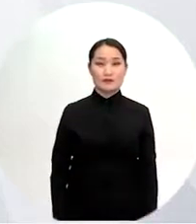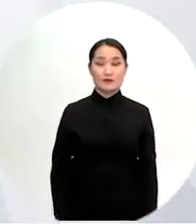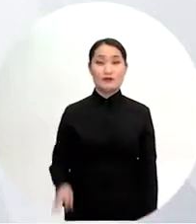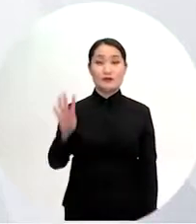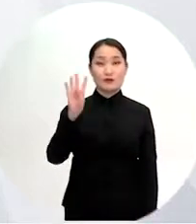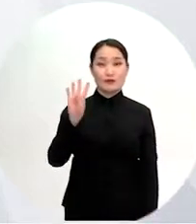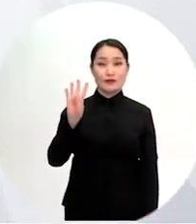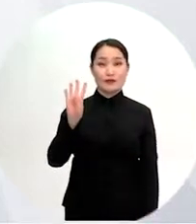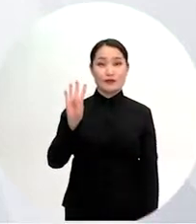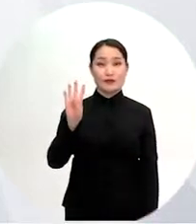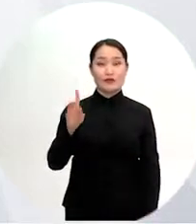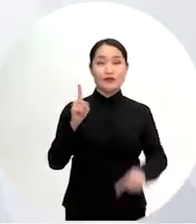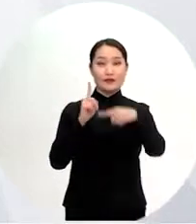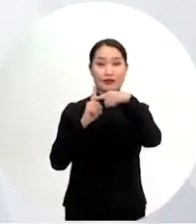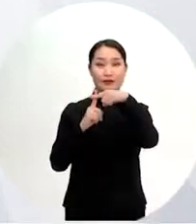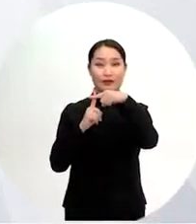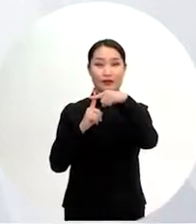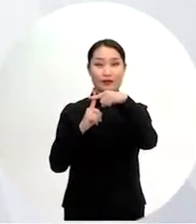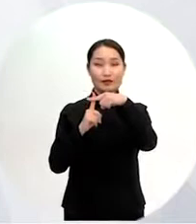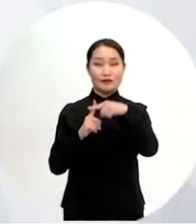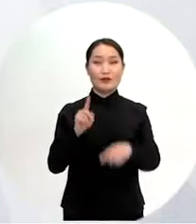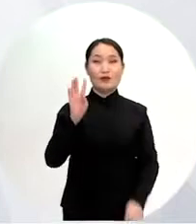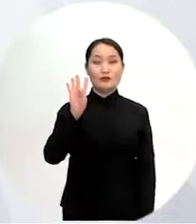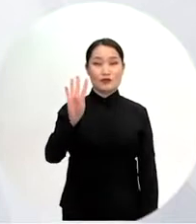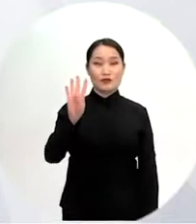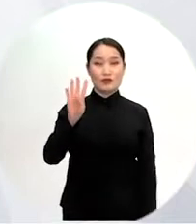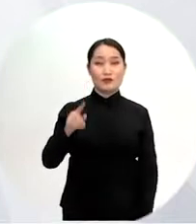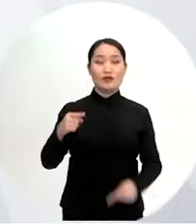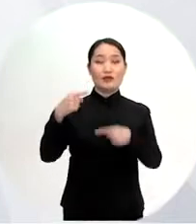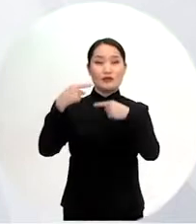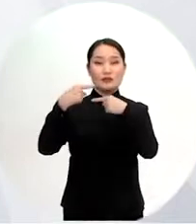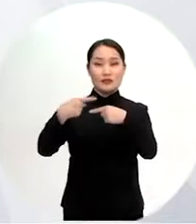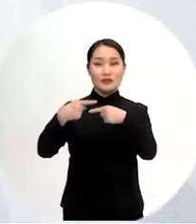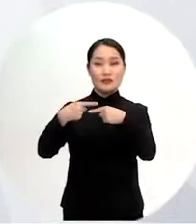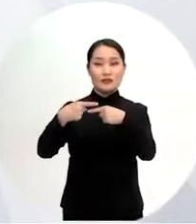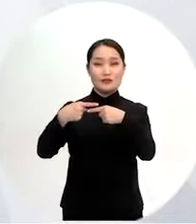Дөрөв дээр нэмэх нь дөрөв,